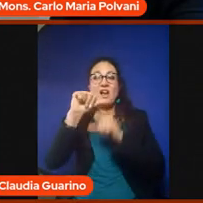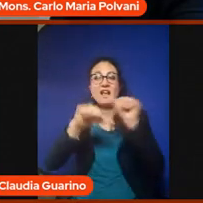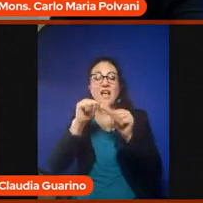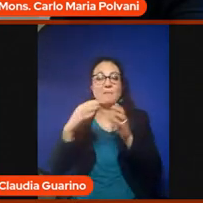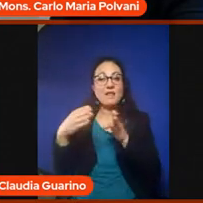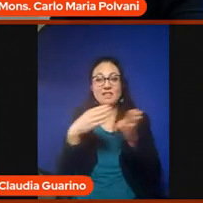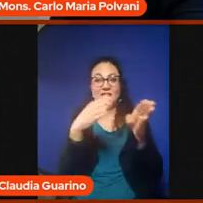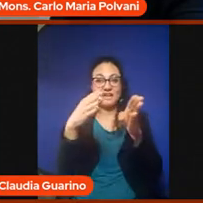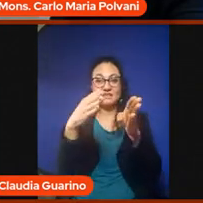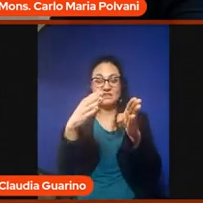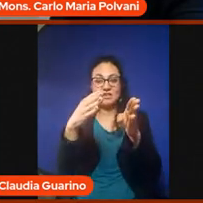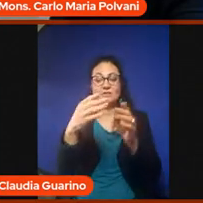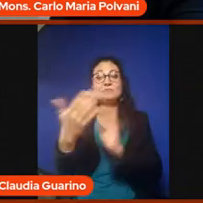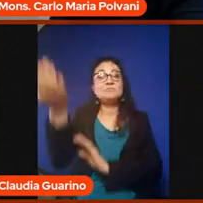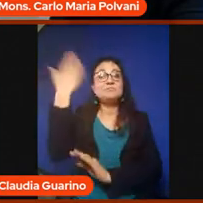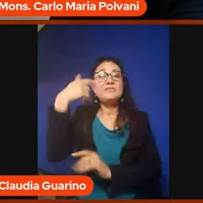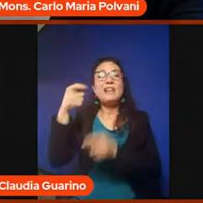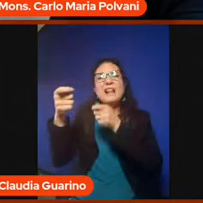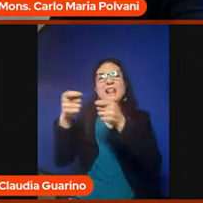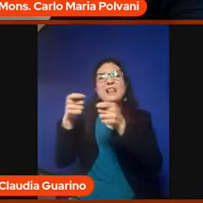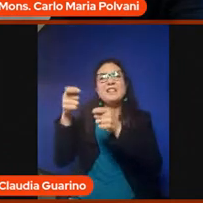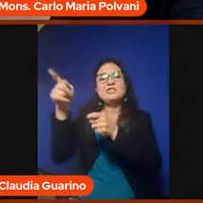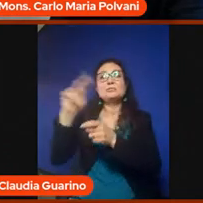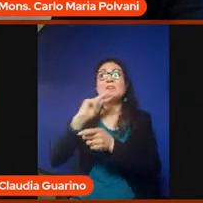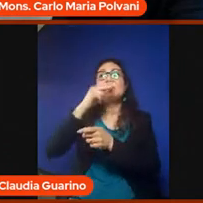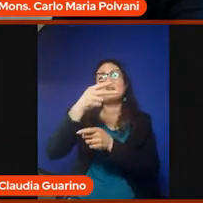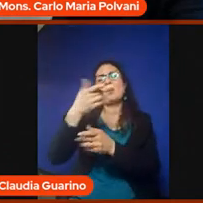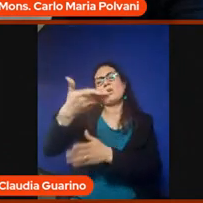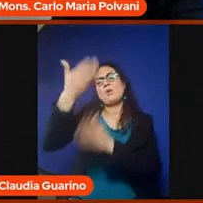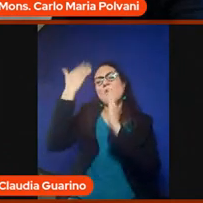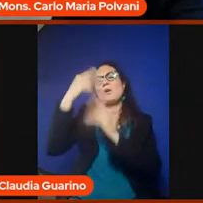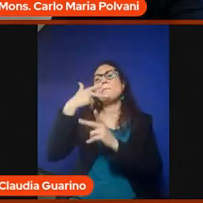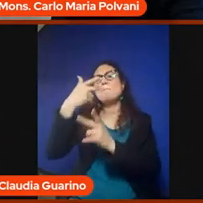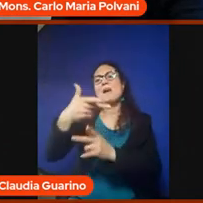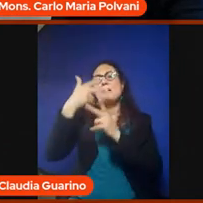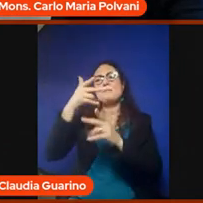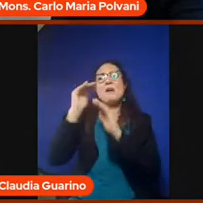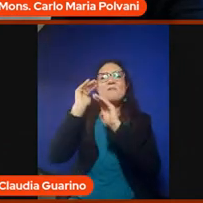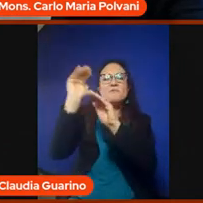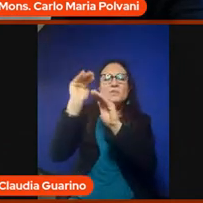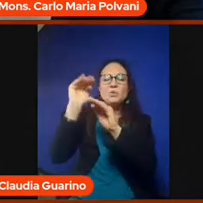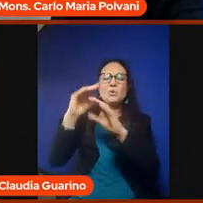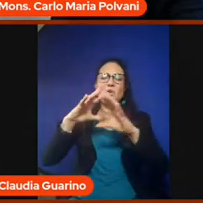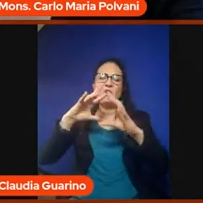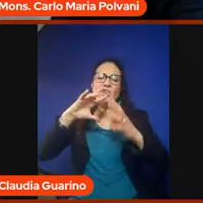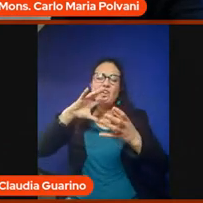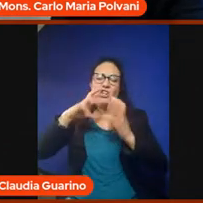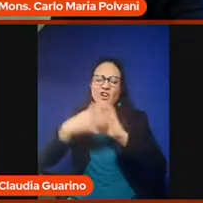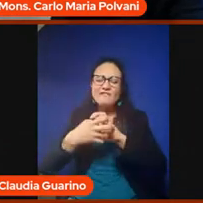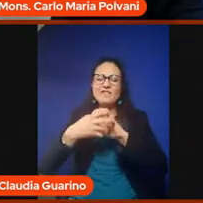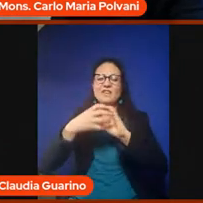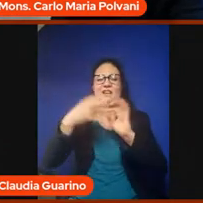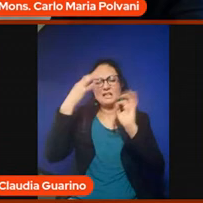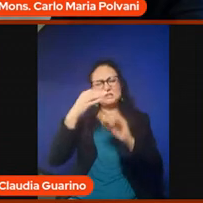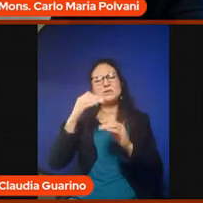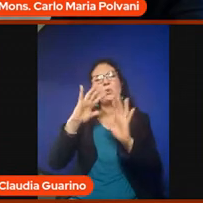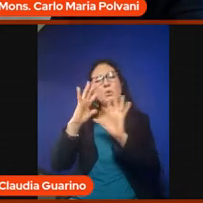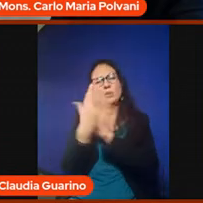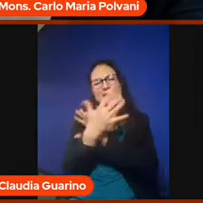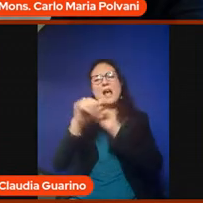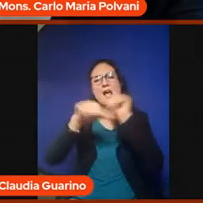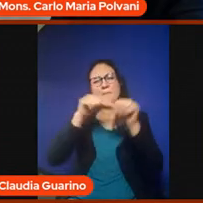le leadership dell'epoca dissero basta, questi catastrofisti, il mercato si aggiusterà, i prezzi